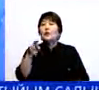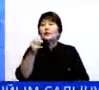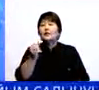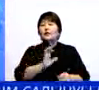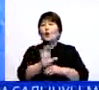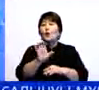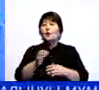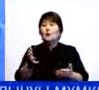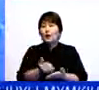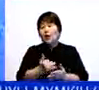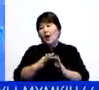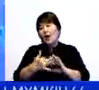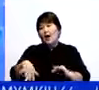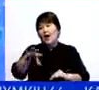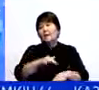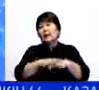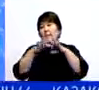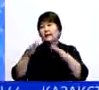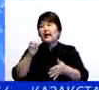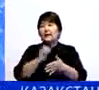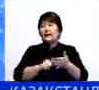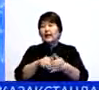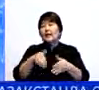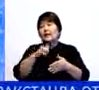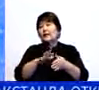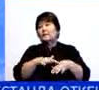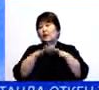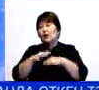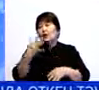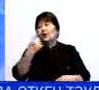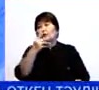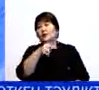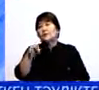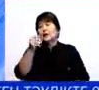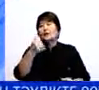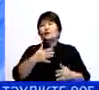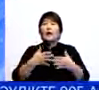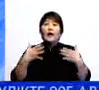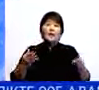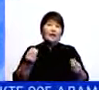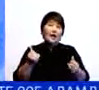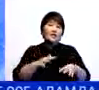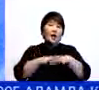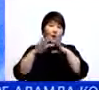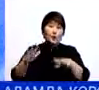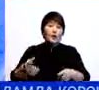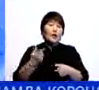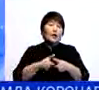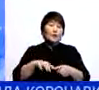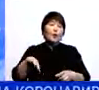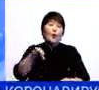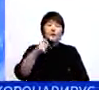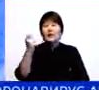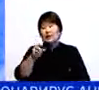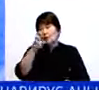өнімі өндірілген. Ал аймақ тайқазанына салық және салықтық емес түсімдерден 51 миллиард теңгенің үстінде қаржы құйылған. Бұл туралы облыстық экономика